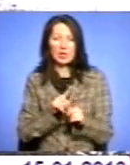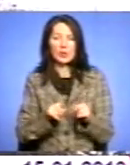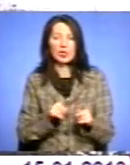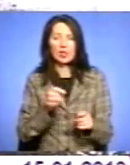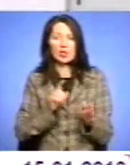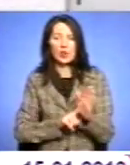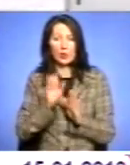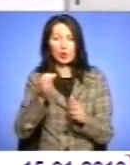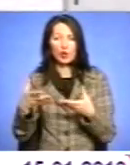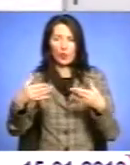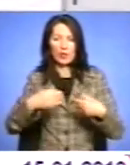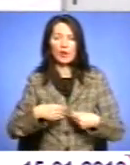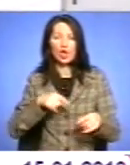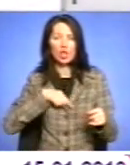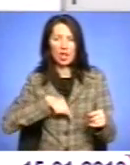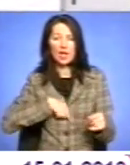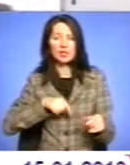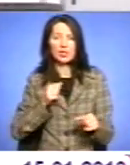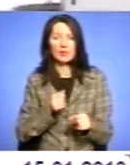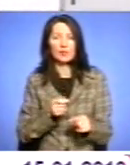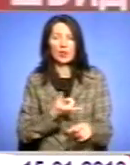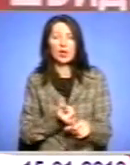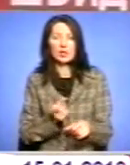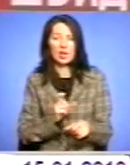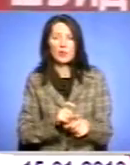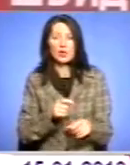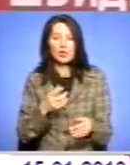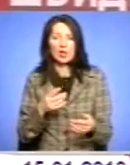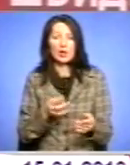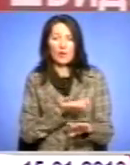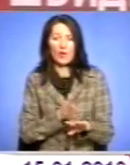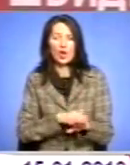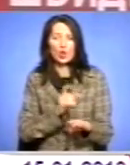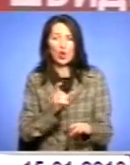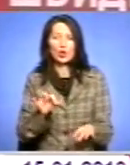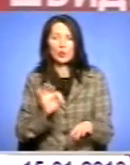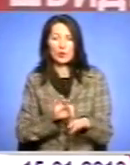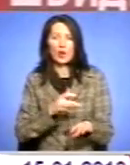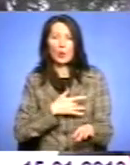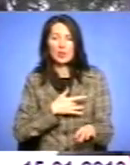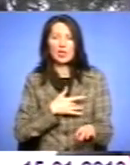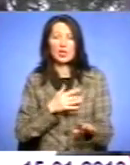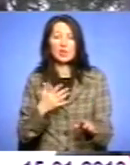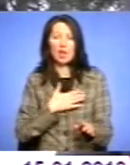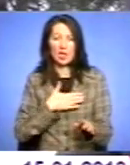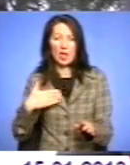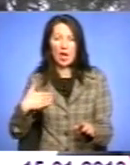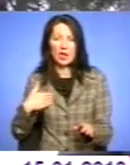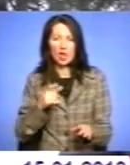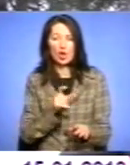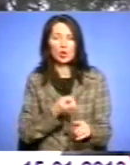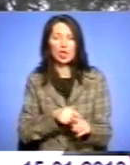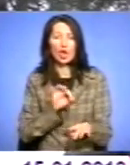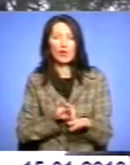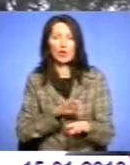Але найбільше дістається людям із захворюваннями серцево-судинної системи і дихальних шляхів. Люди, які хворіють